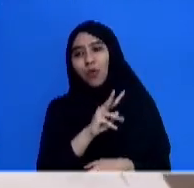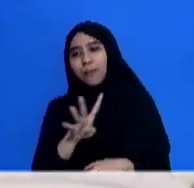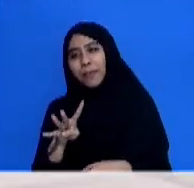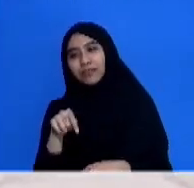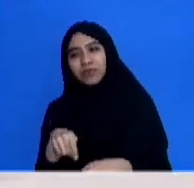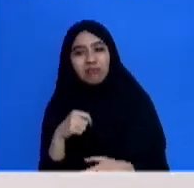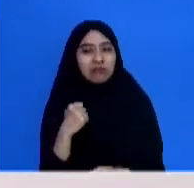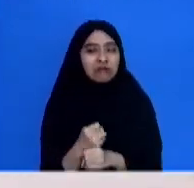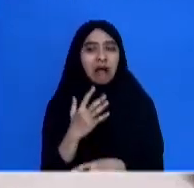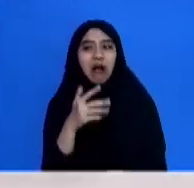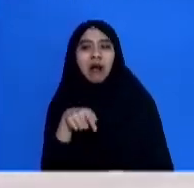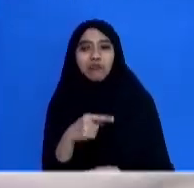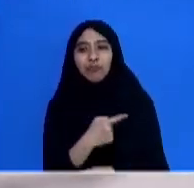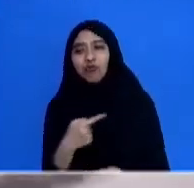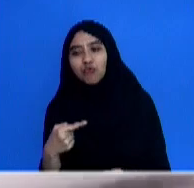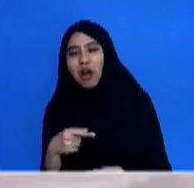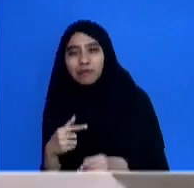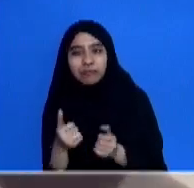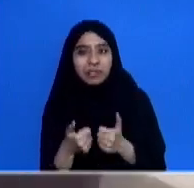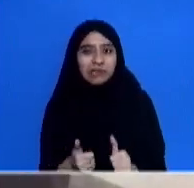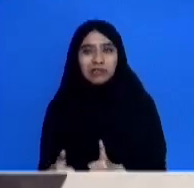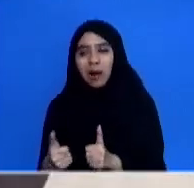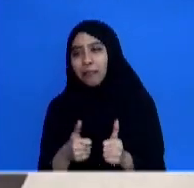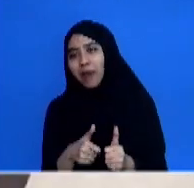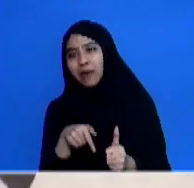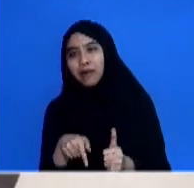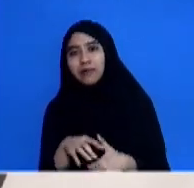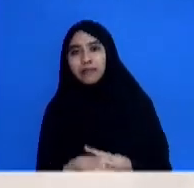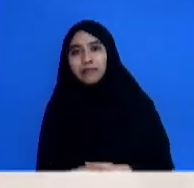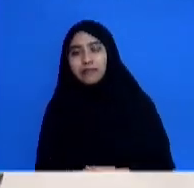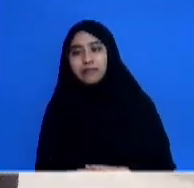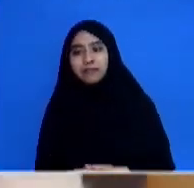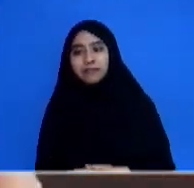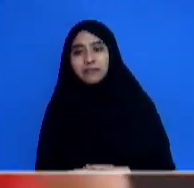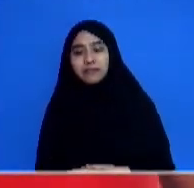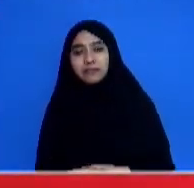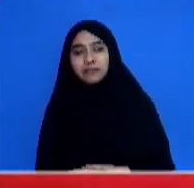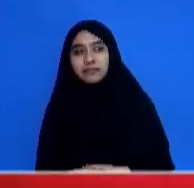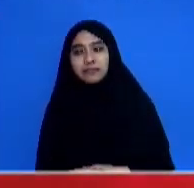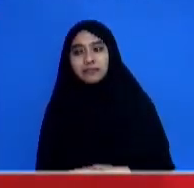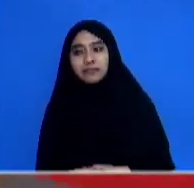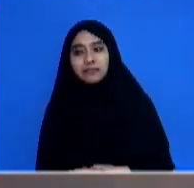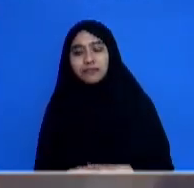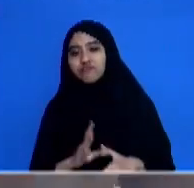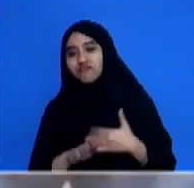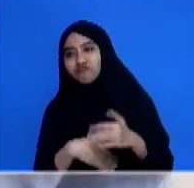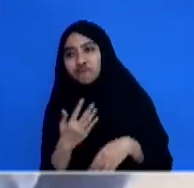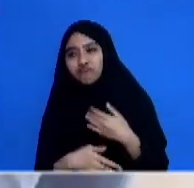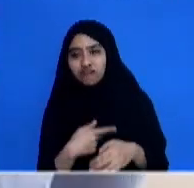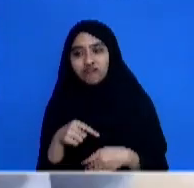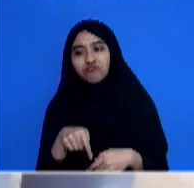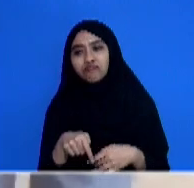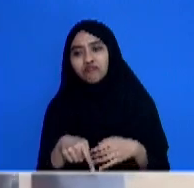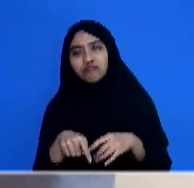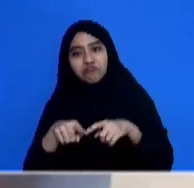gagal lantaran kurangnya kesiapan dari pihak penggugat dan waktu menjelang sore. Eksekusi pengosongan homestay-nya di lahan seluas